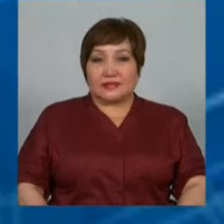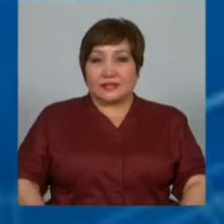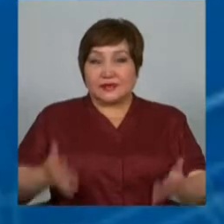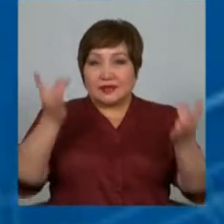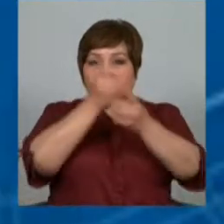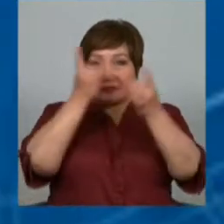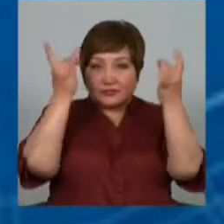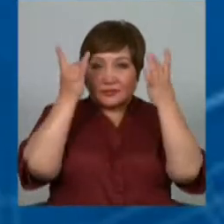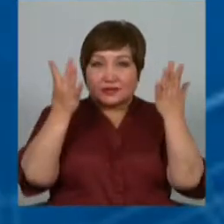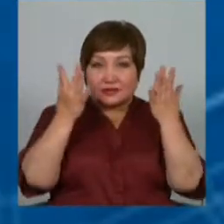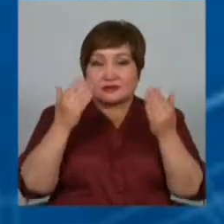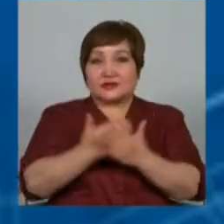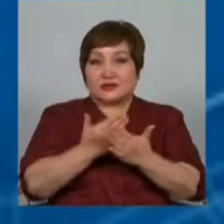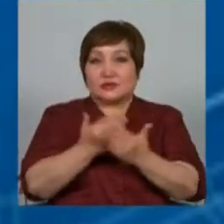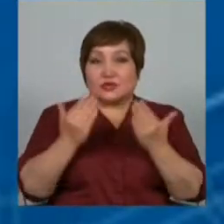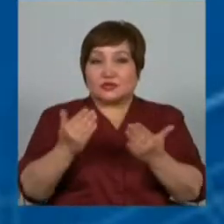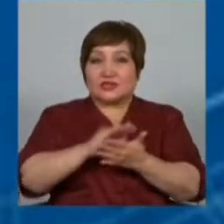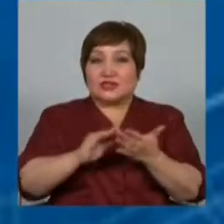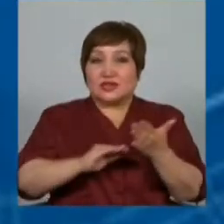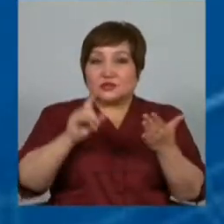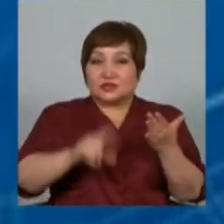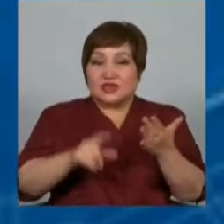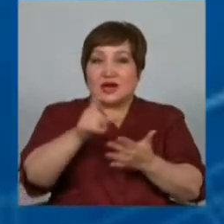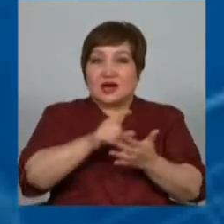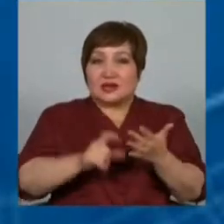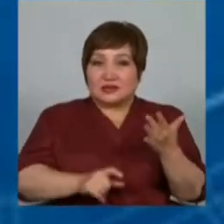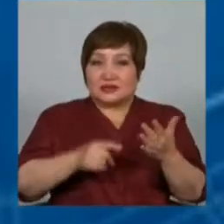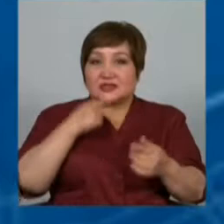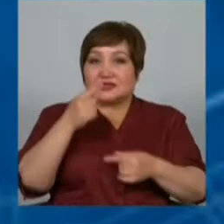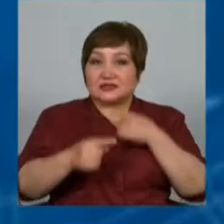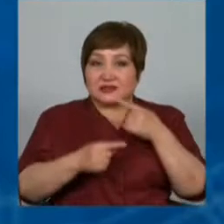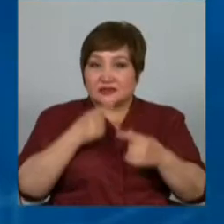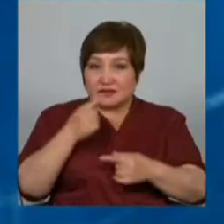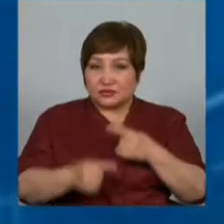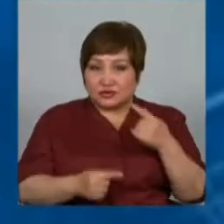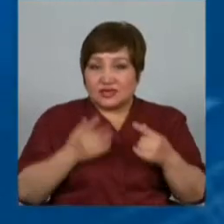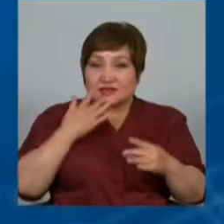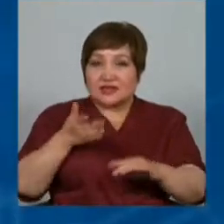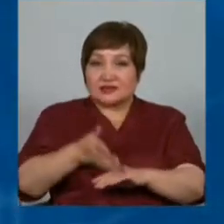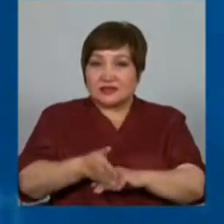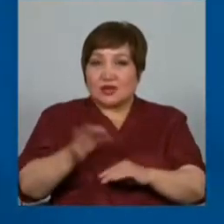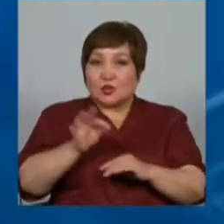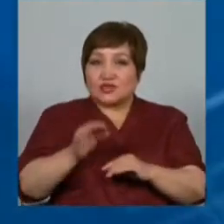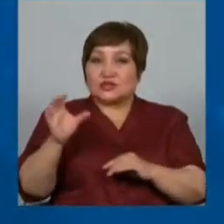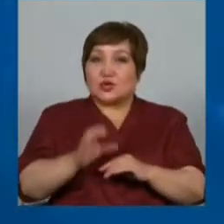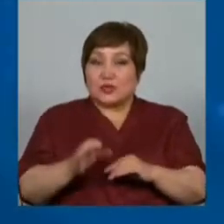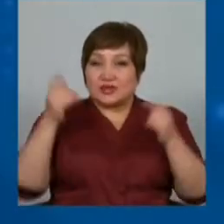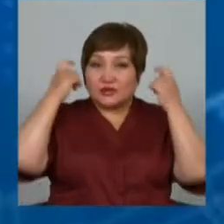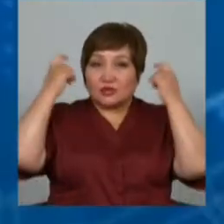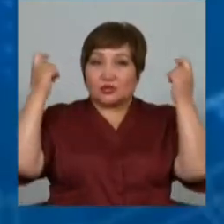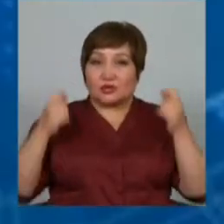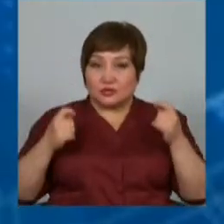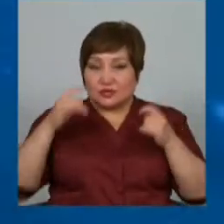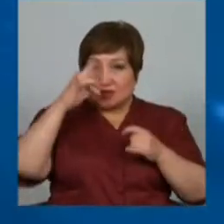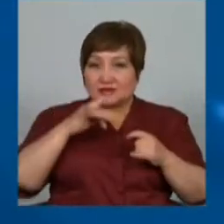Мәдени жаңалық. Бүгін жазушы, ақын, тілтанушы, саясаткер Олжас Сүлейменовтың туған күні. Қазақстанның